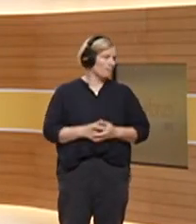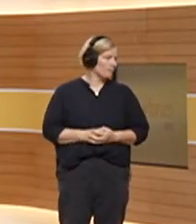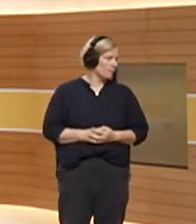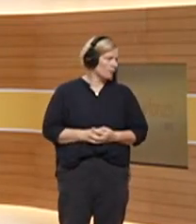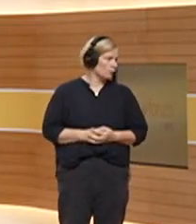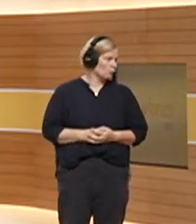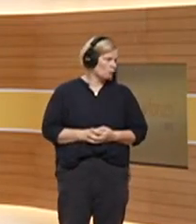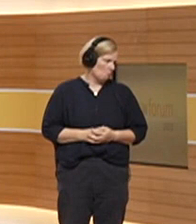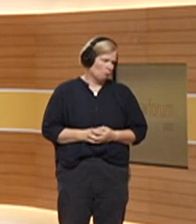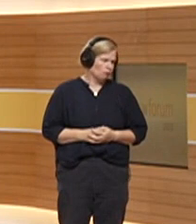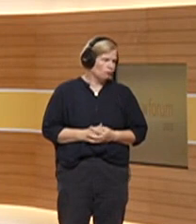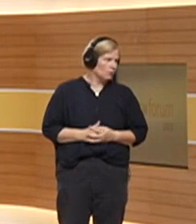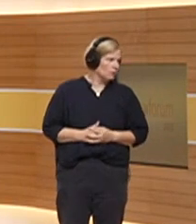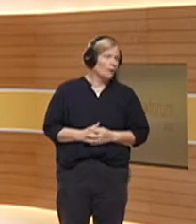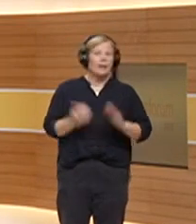Gibt es weitere Fragen?